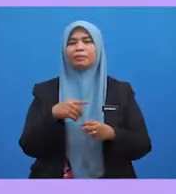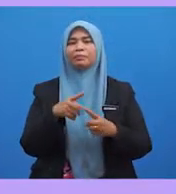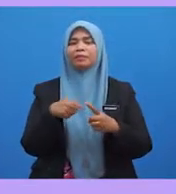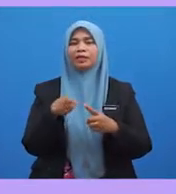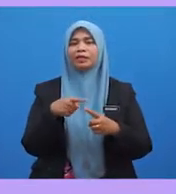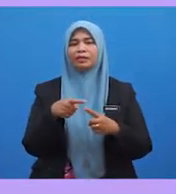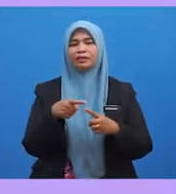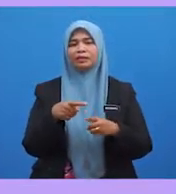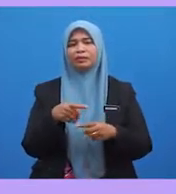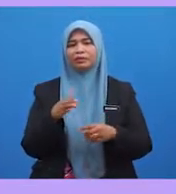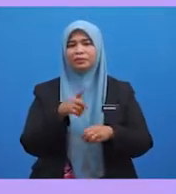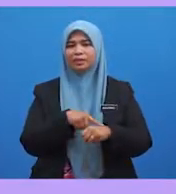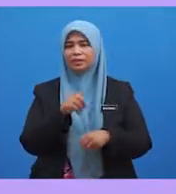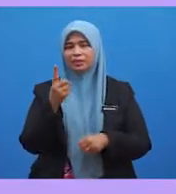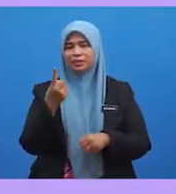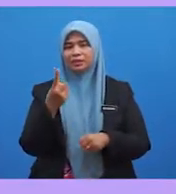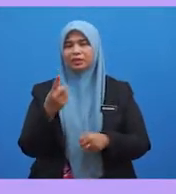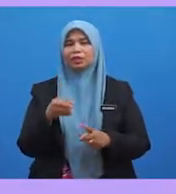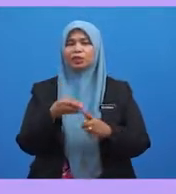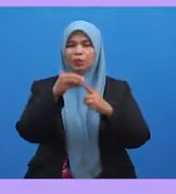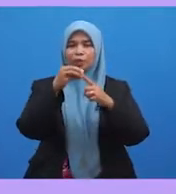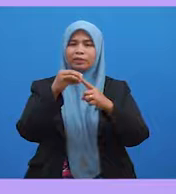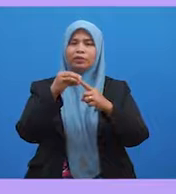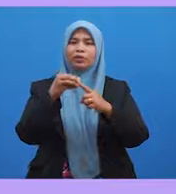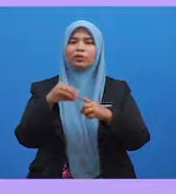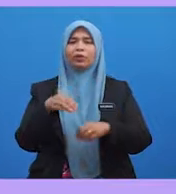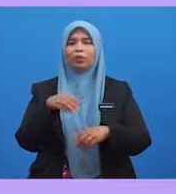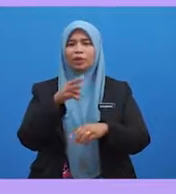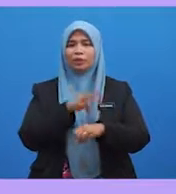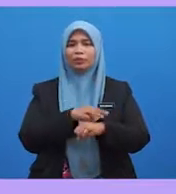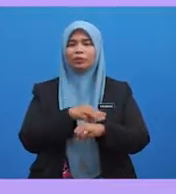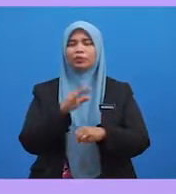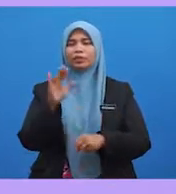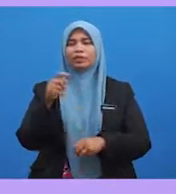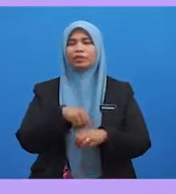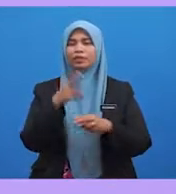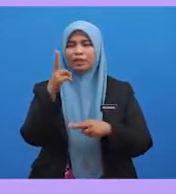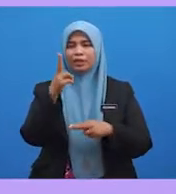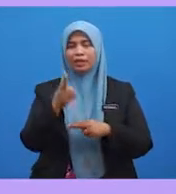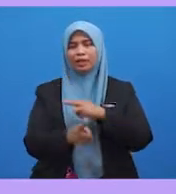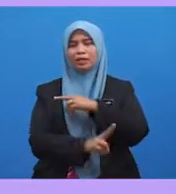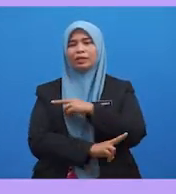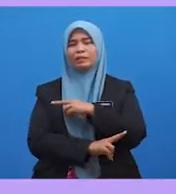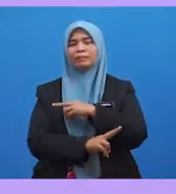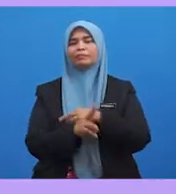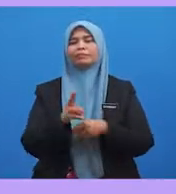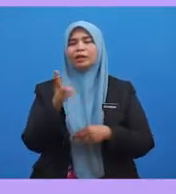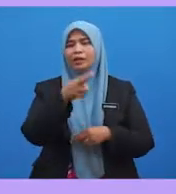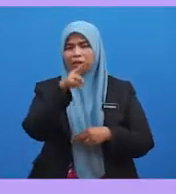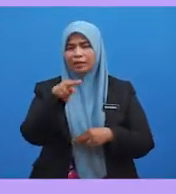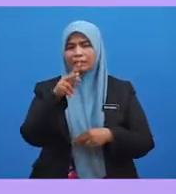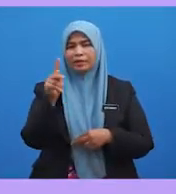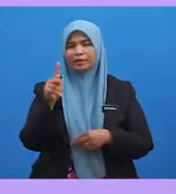Murid-murid boleh laksanakan solat sunat ini pada bila-bila masa, kecuali waktu yang